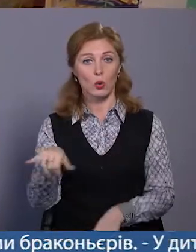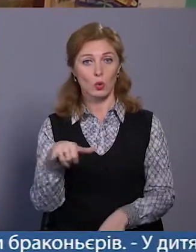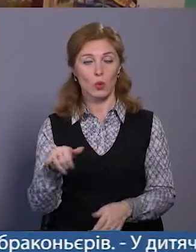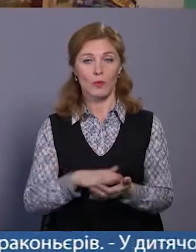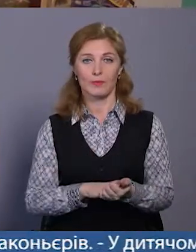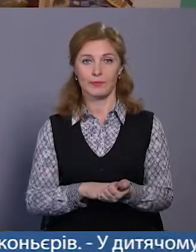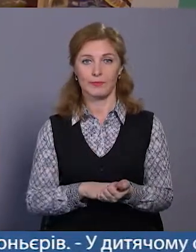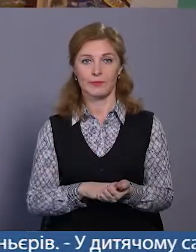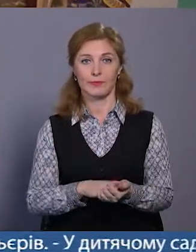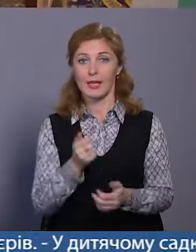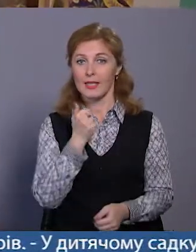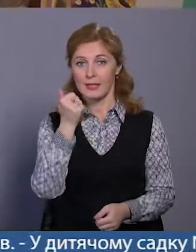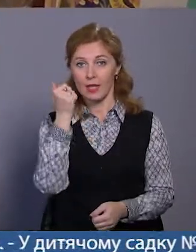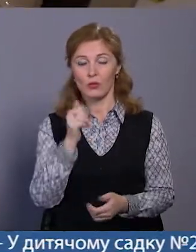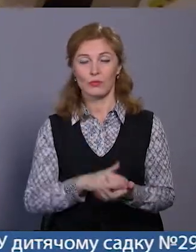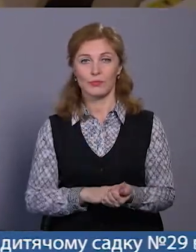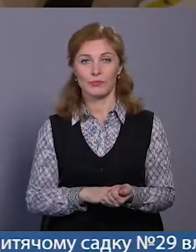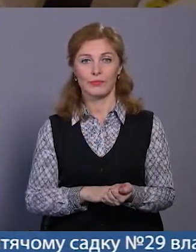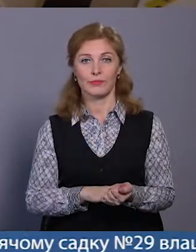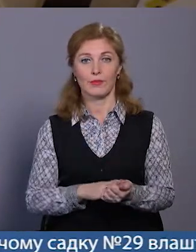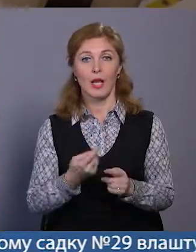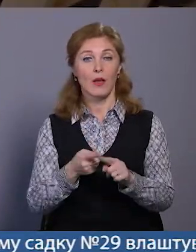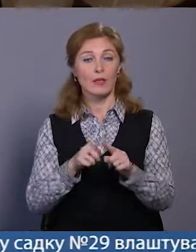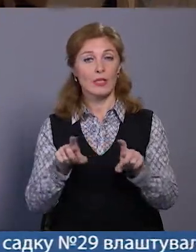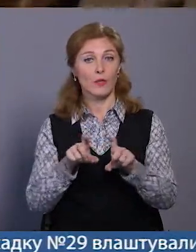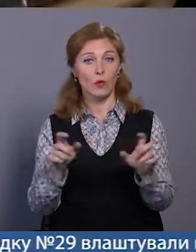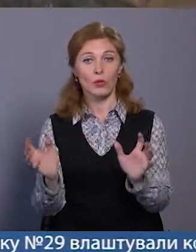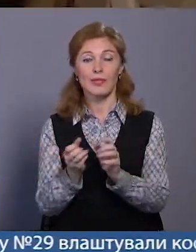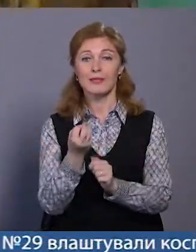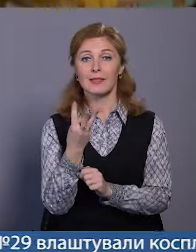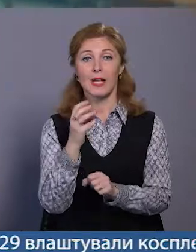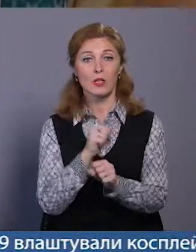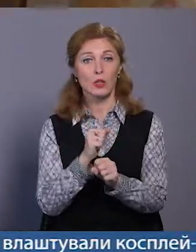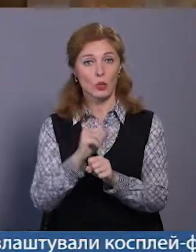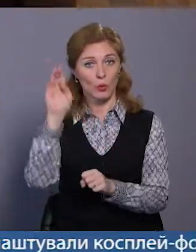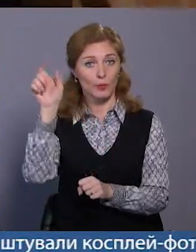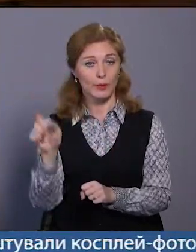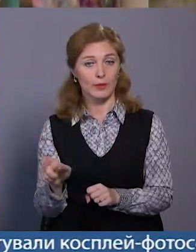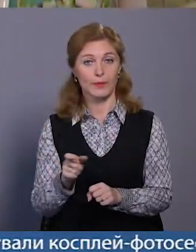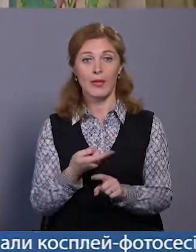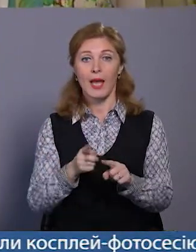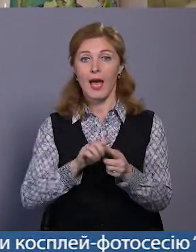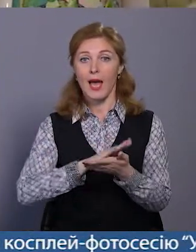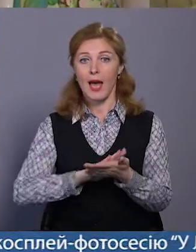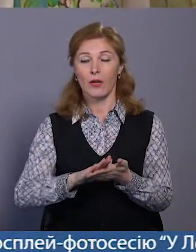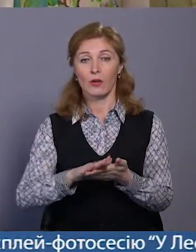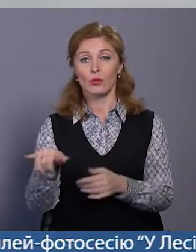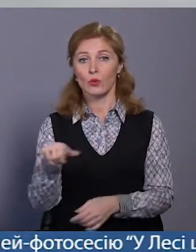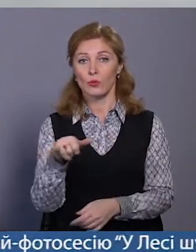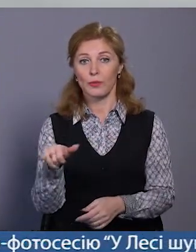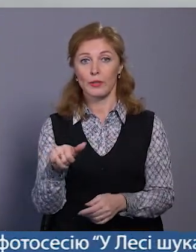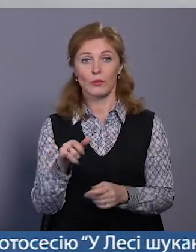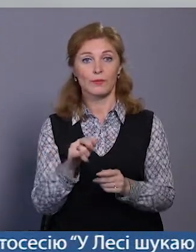твору. Дякую. У фондах музею зберігається 13 робіт Михайла Ніколаєва. Екоторбинку з нової брендованої